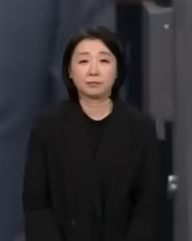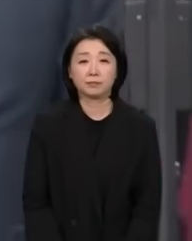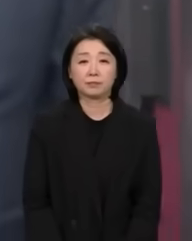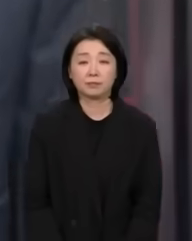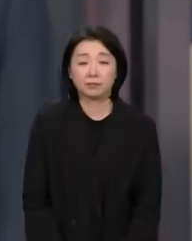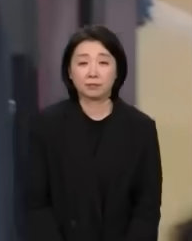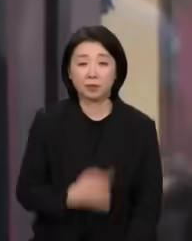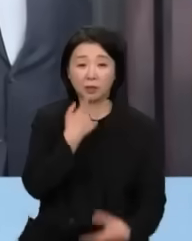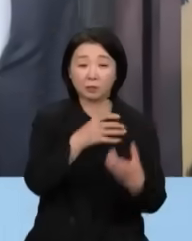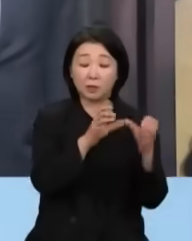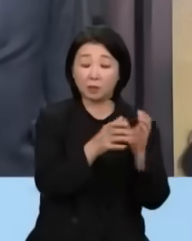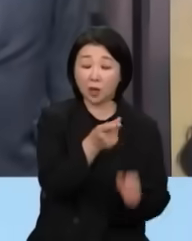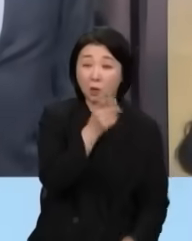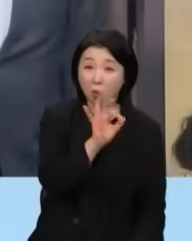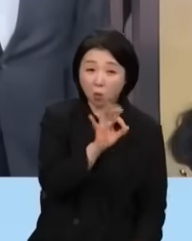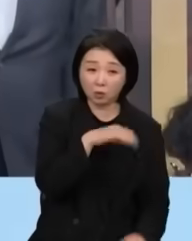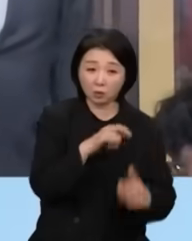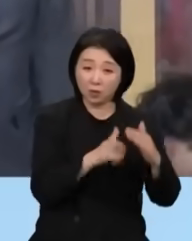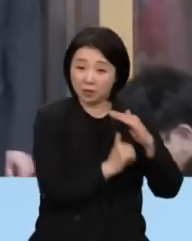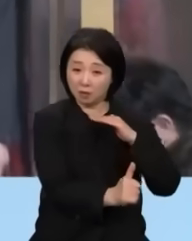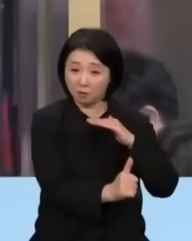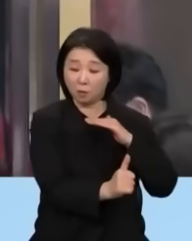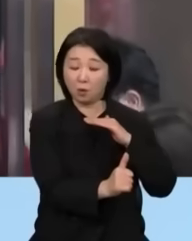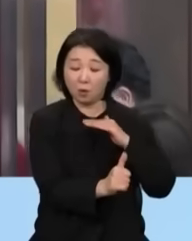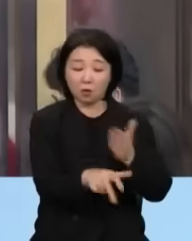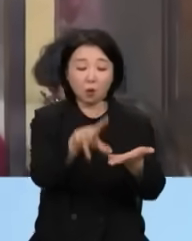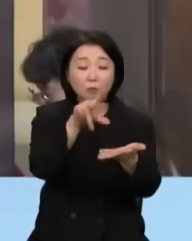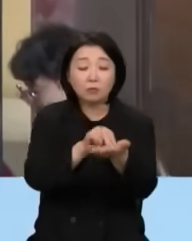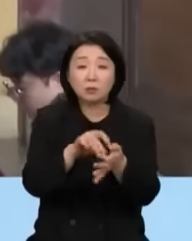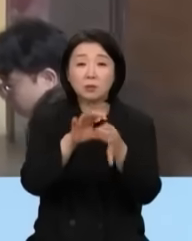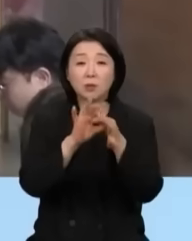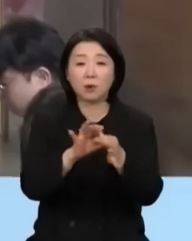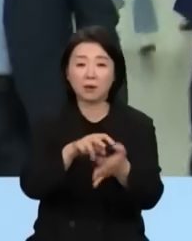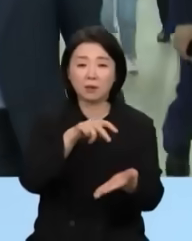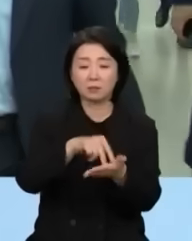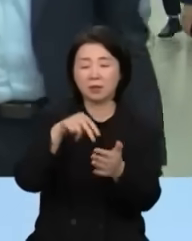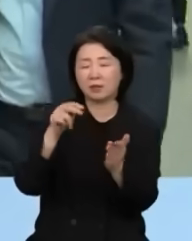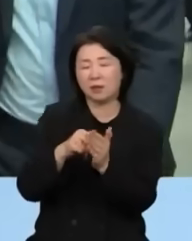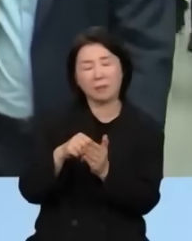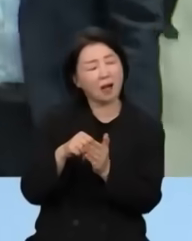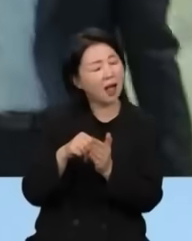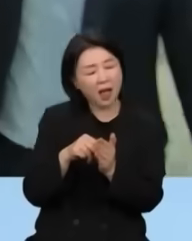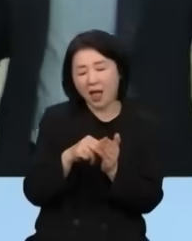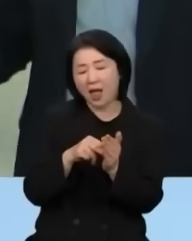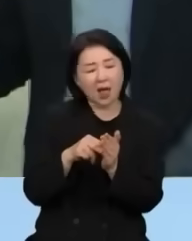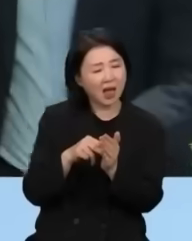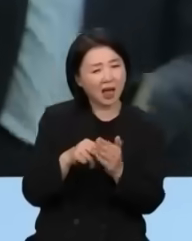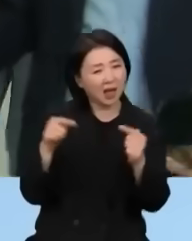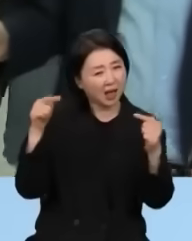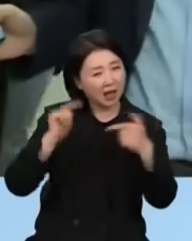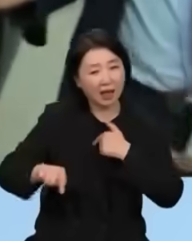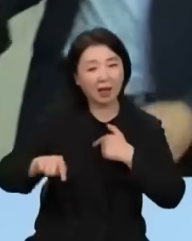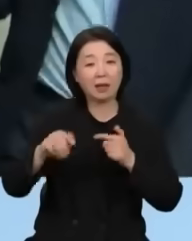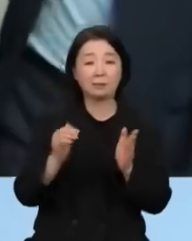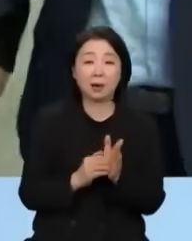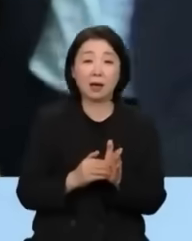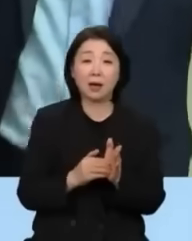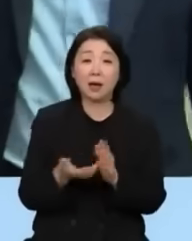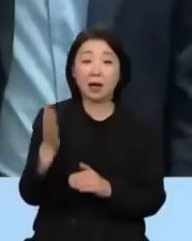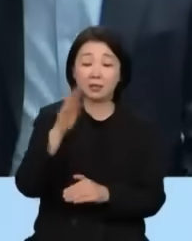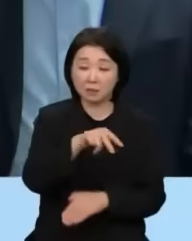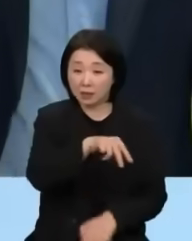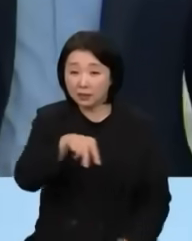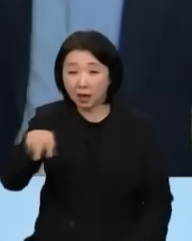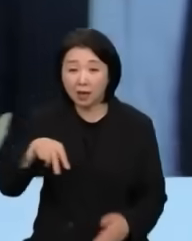네, 민주당 홍익표 원내대표 역시 의제와 관련된 문제로 입장 차이를 좁히지 못했다는 취지로 설명했습니다. 하지만